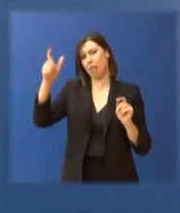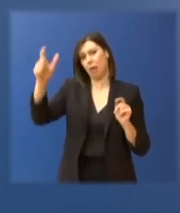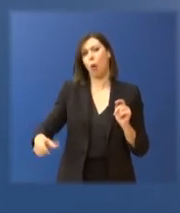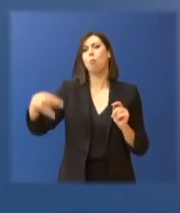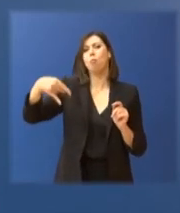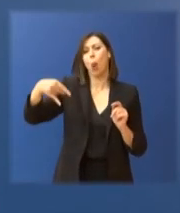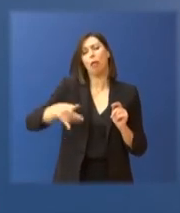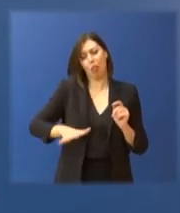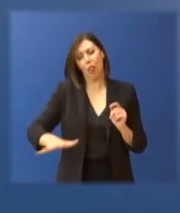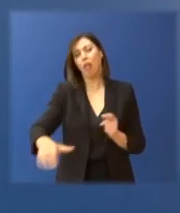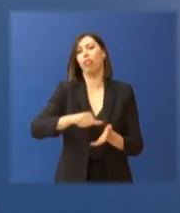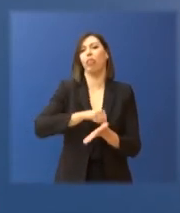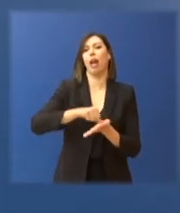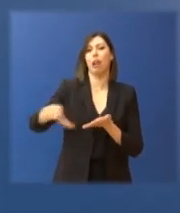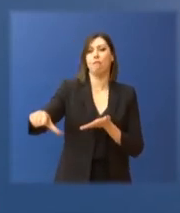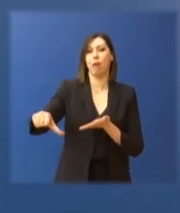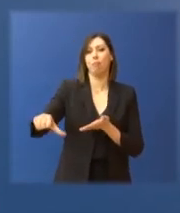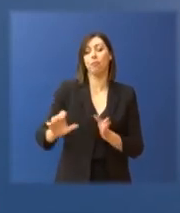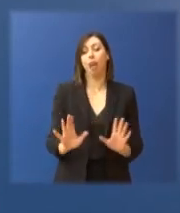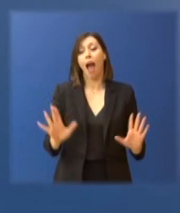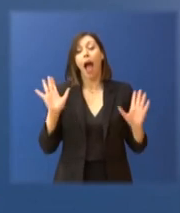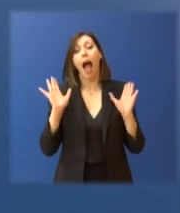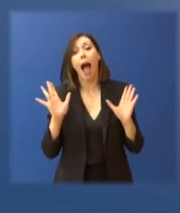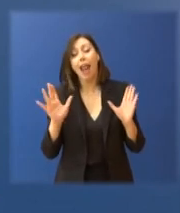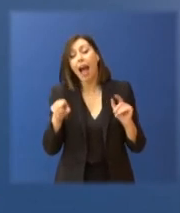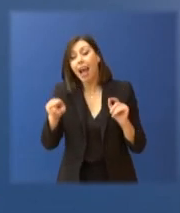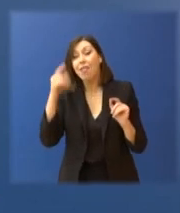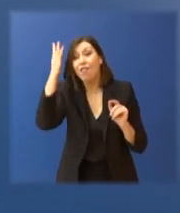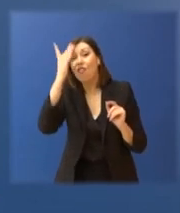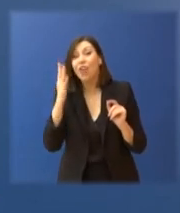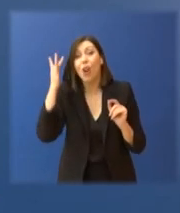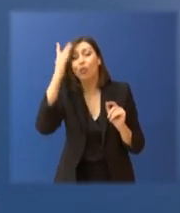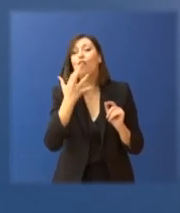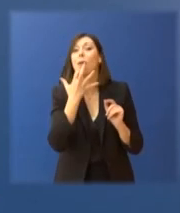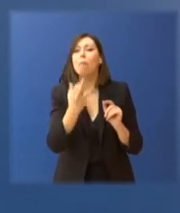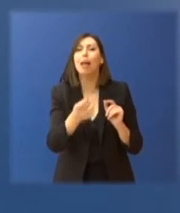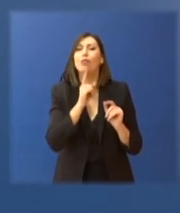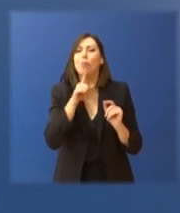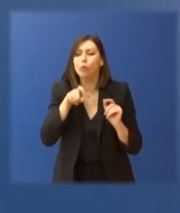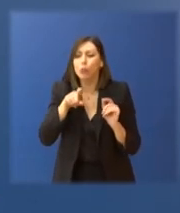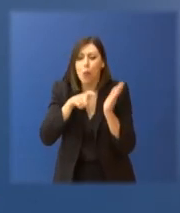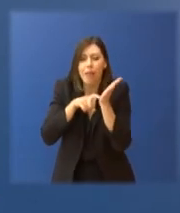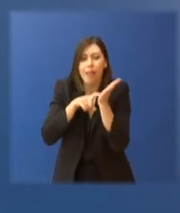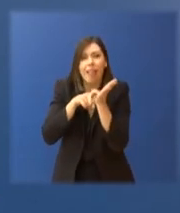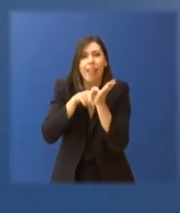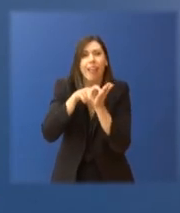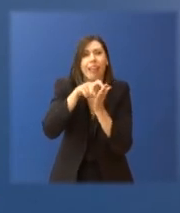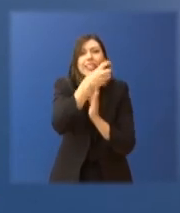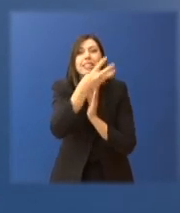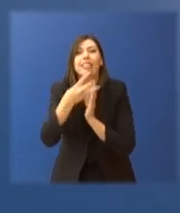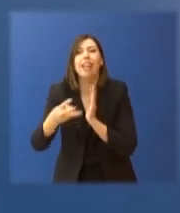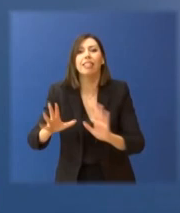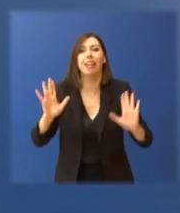Πολάκη. Ο Πολακισμός όμως είναι σαράκι που τρώγει τις άρκες του ΣΥΡΙΖΑ. Για να αντιμετωπίσει ο κύριος Τσίπρας την